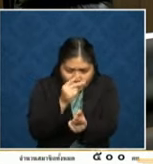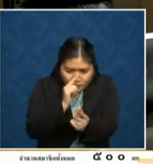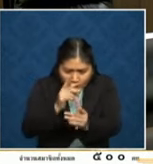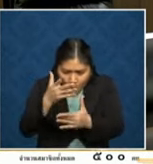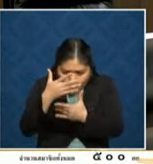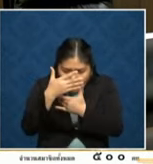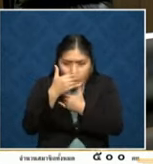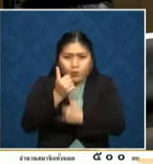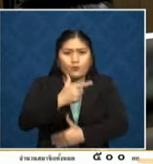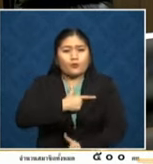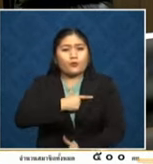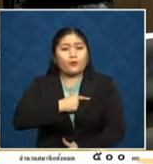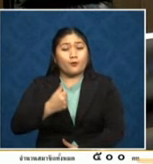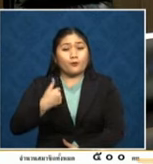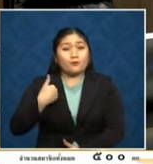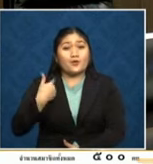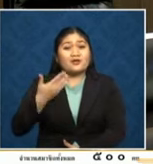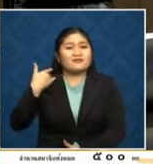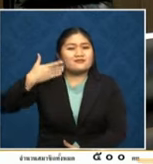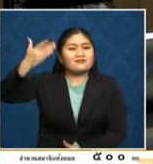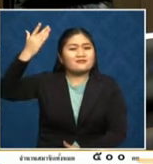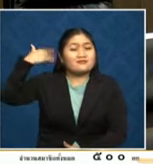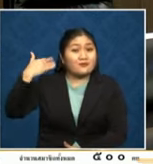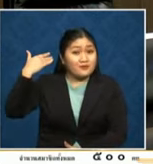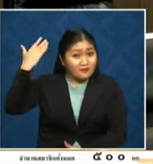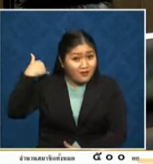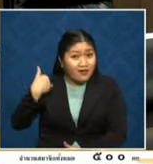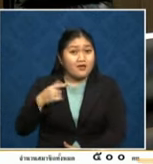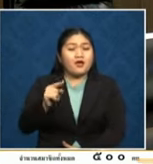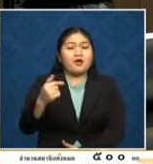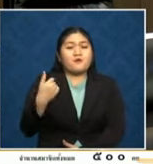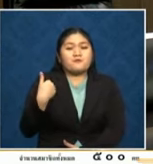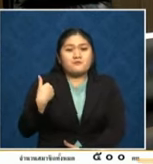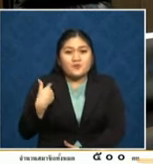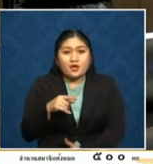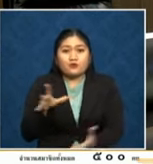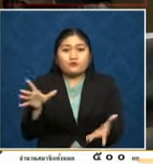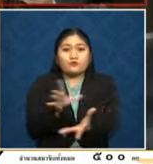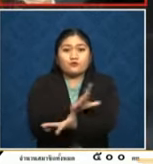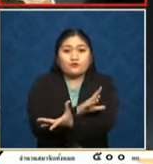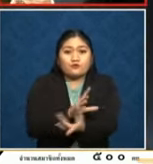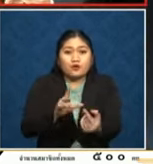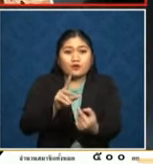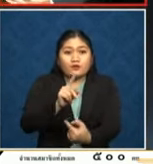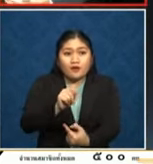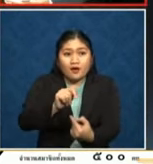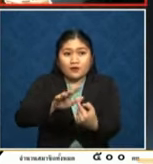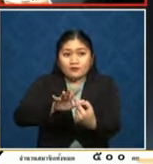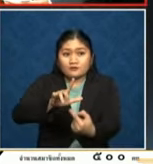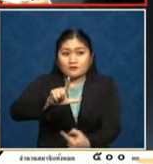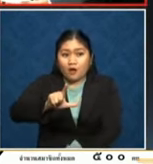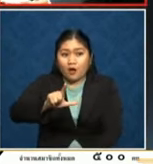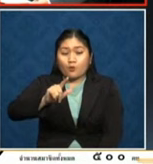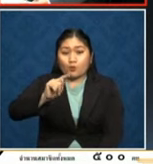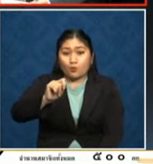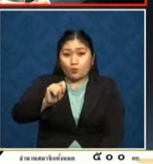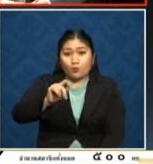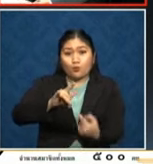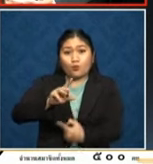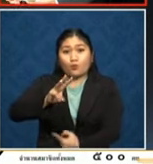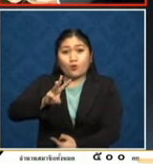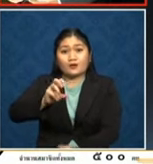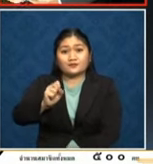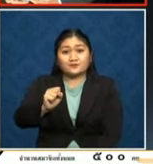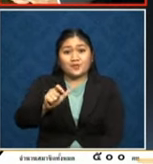างอาทิตย์ที่ผ่านมามีงานสืบสานประเพณีไทยยวนสลับรีเรียกว่างานตาลก๋วยสลากย้อนตำนาน220ปี